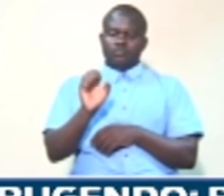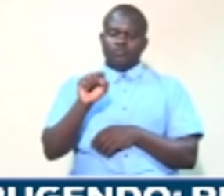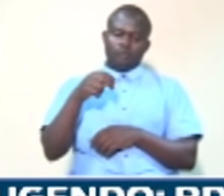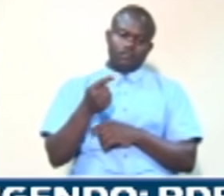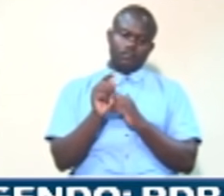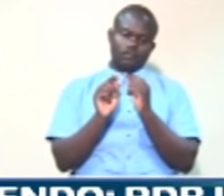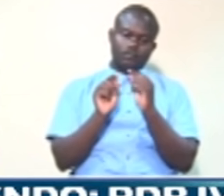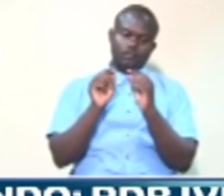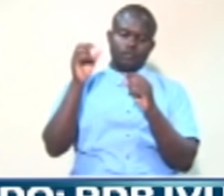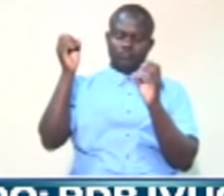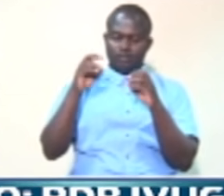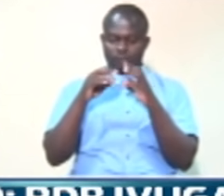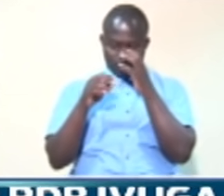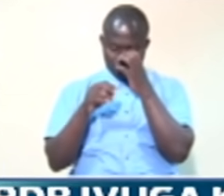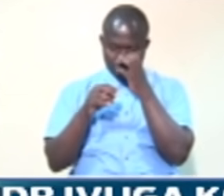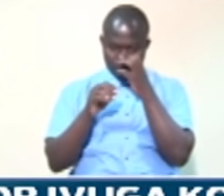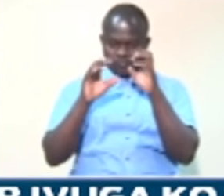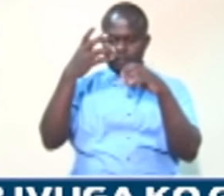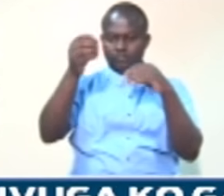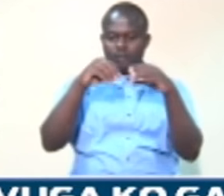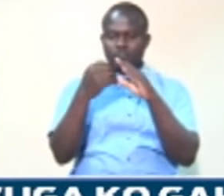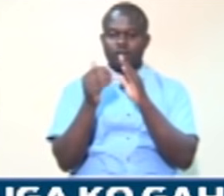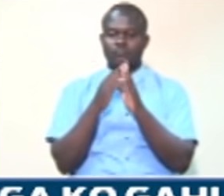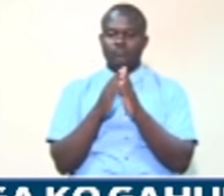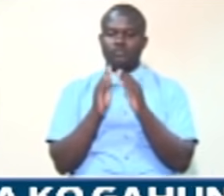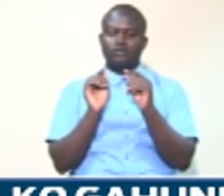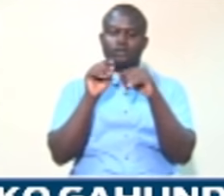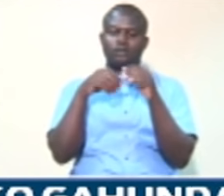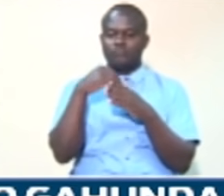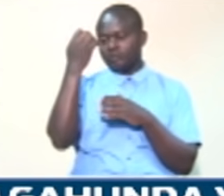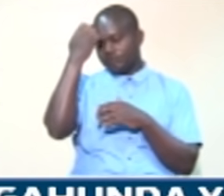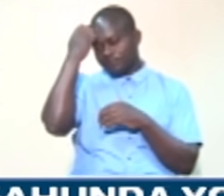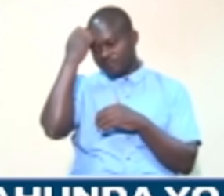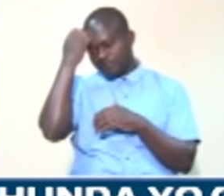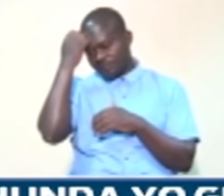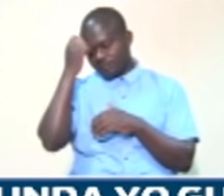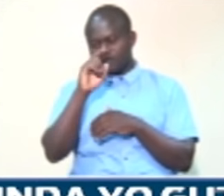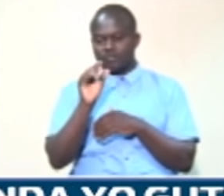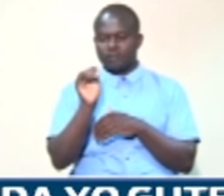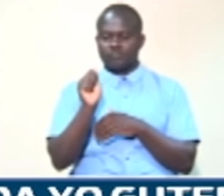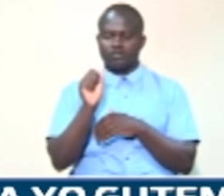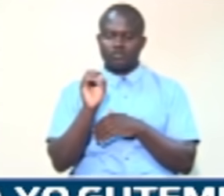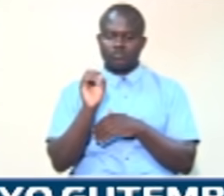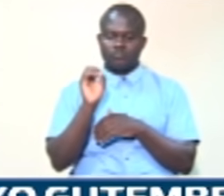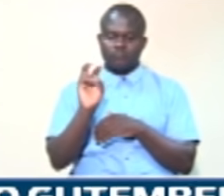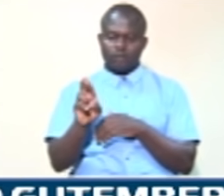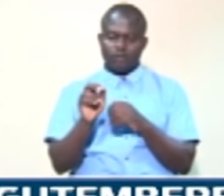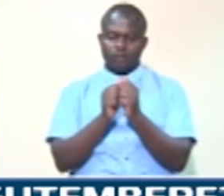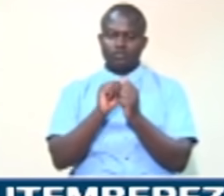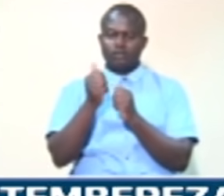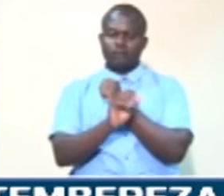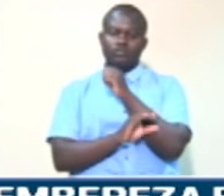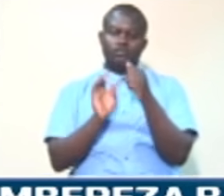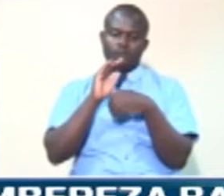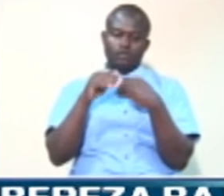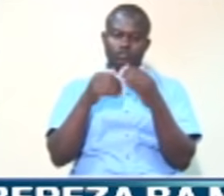Kigali aho bafatiraga izindi ndege zerekeza mu yindi mijyi, ari abajya i Burayi, muri Aziya cyangwa se ibindi bihugu byo